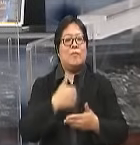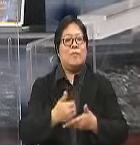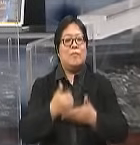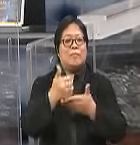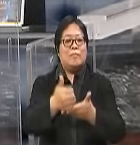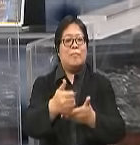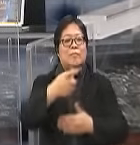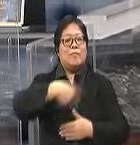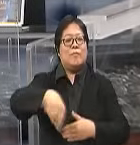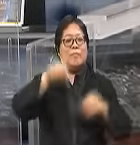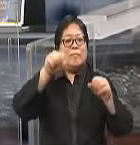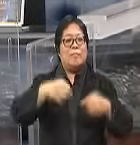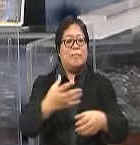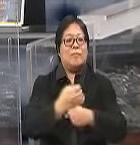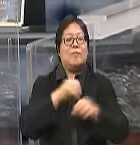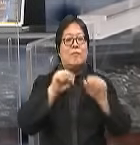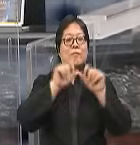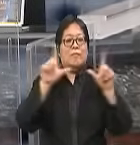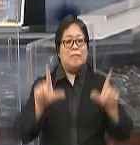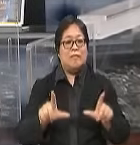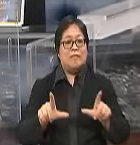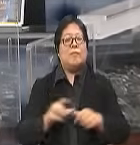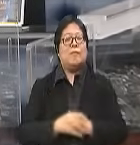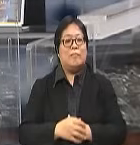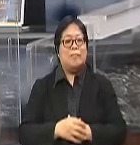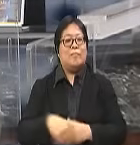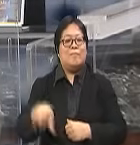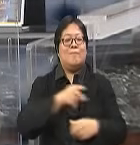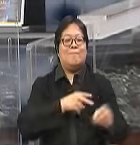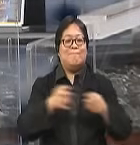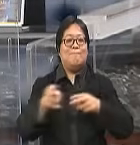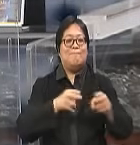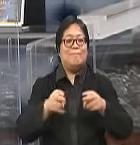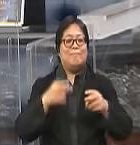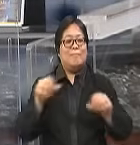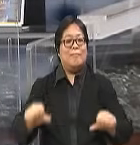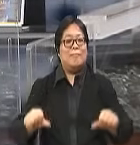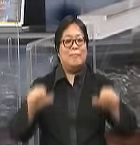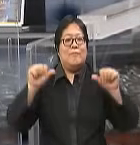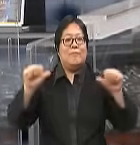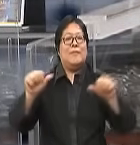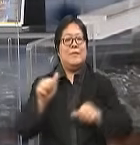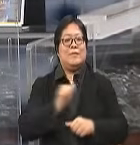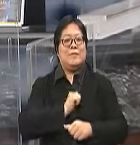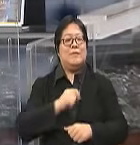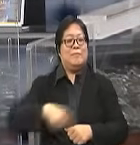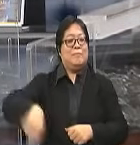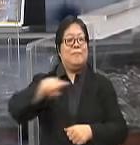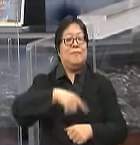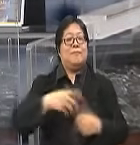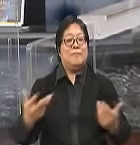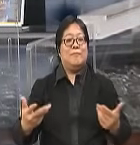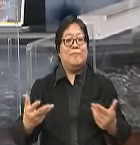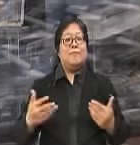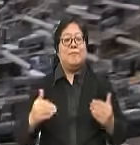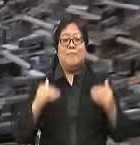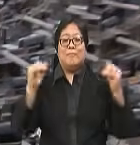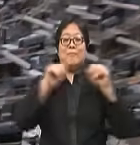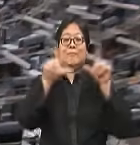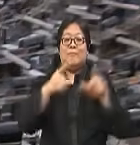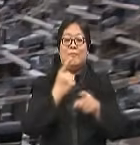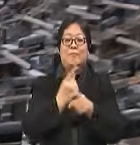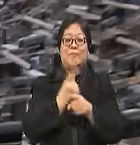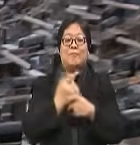membantu mereka agar mendapat posisi jln.sam tari mereka berusaha untuk upgrade jam self-study apropo kunci